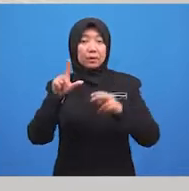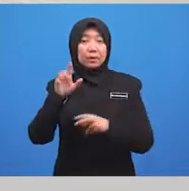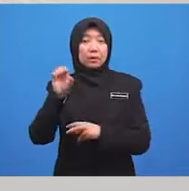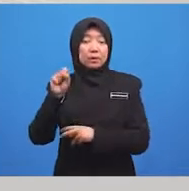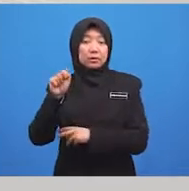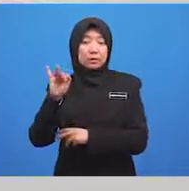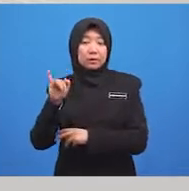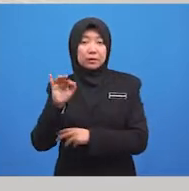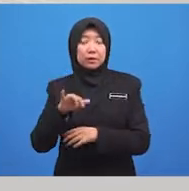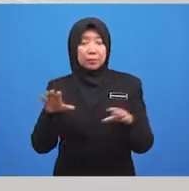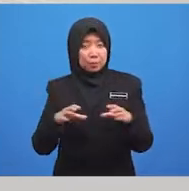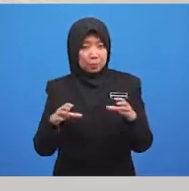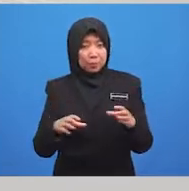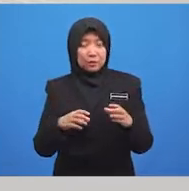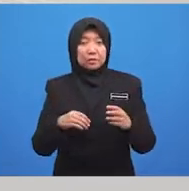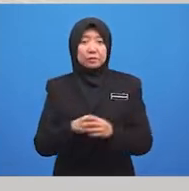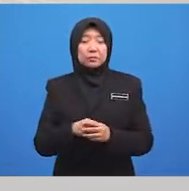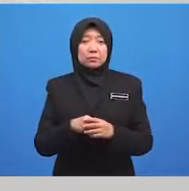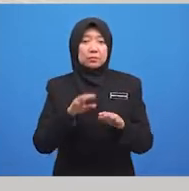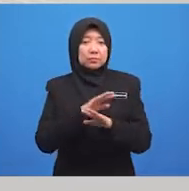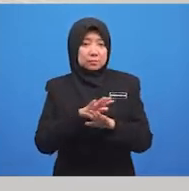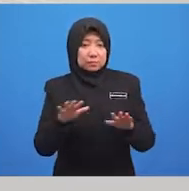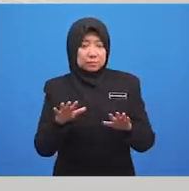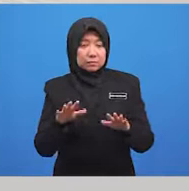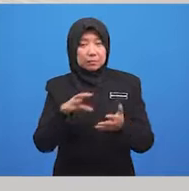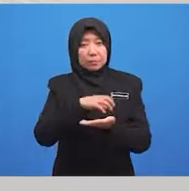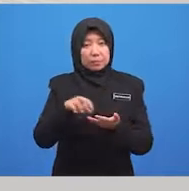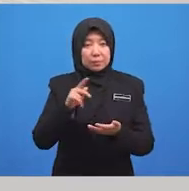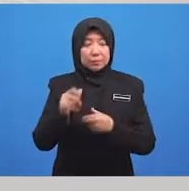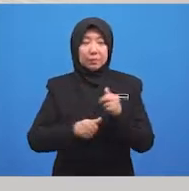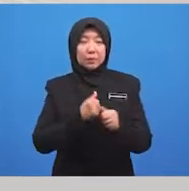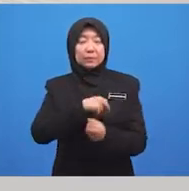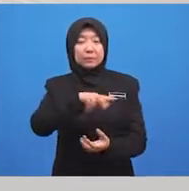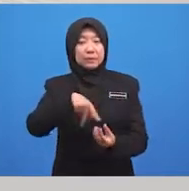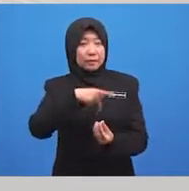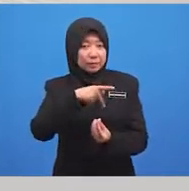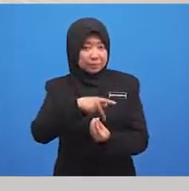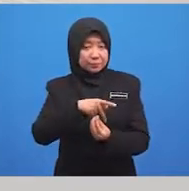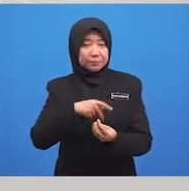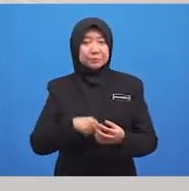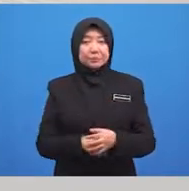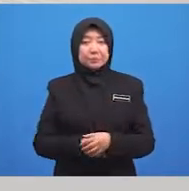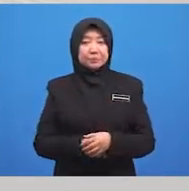pembangunan yang dilaksanakan tanpa menjejaskan alam sekitar.